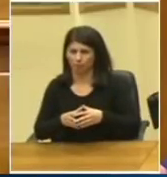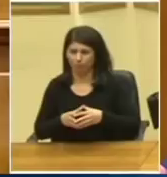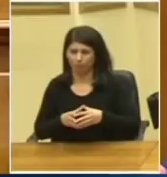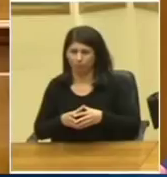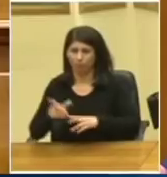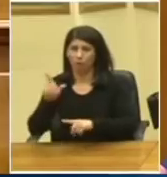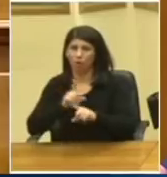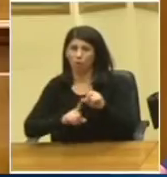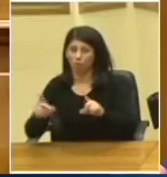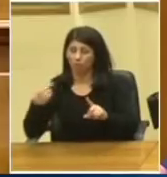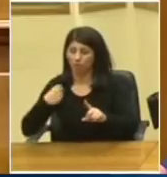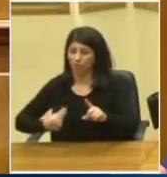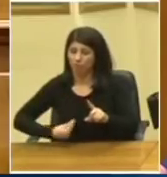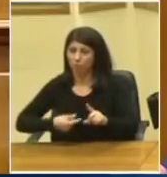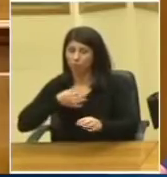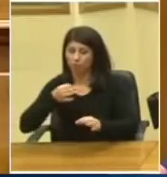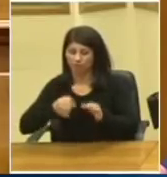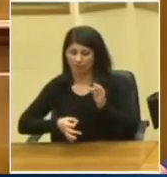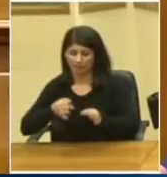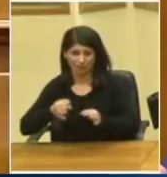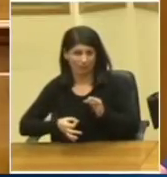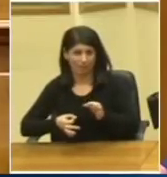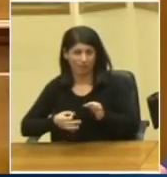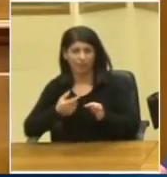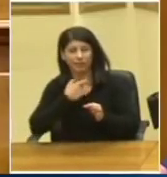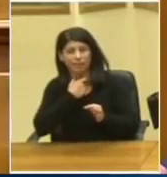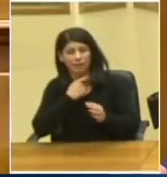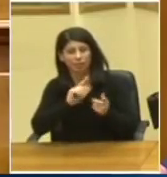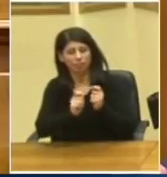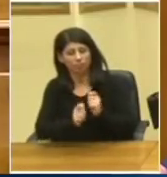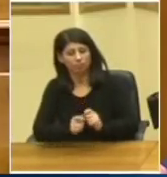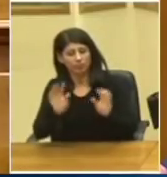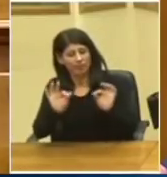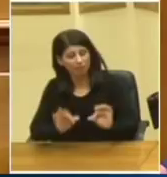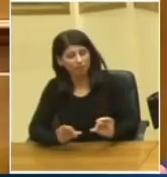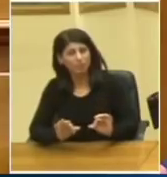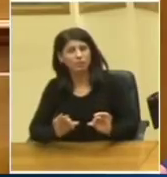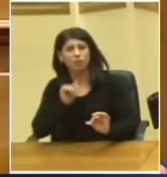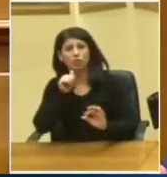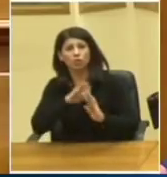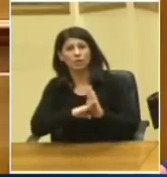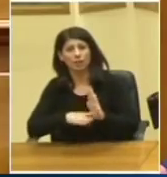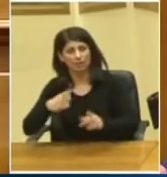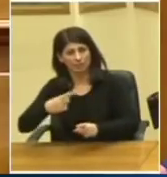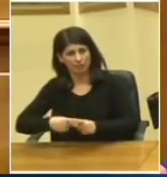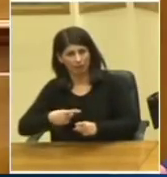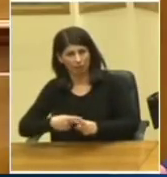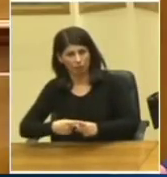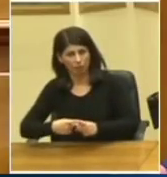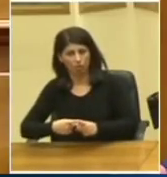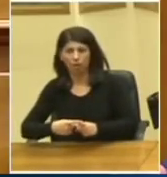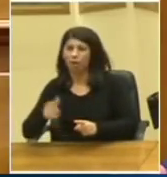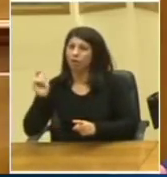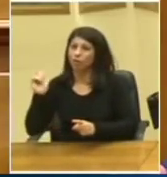όσων δημοσίως τοποθετούνται κατά καιρούς για την ανάγκη μεταρρυθμίσεων στο Σύνταγμα της χώρας, το